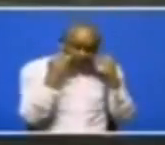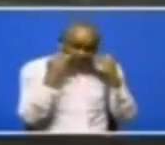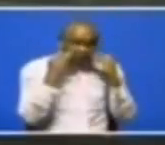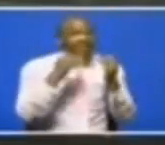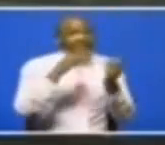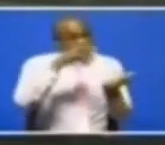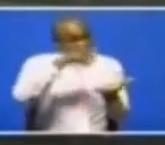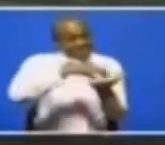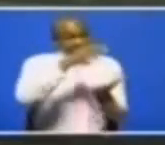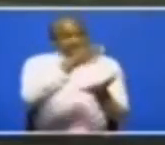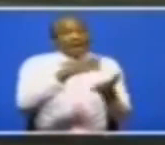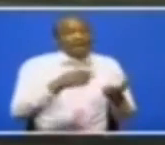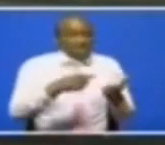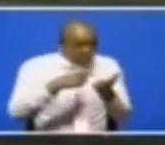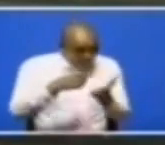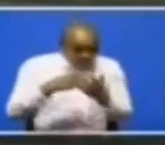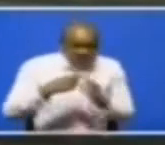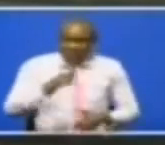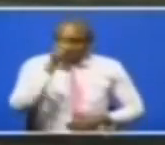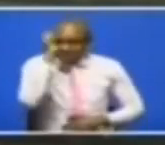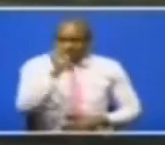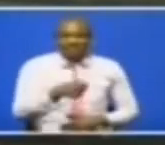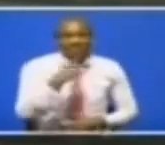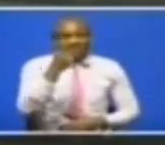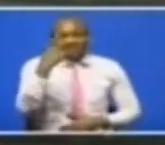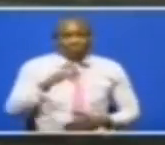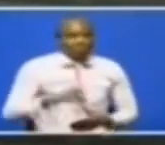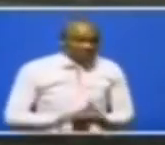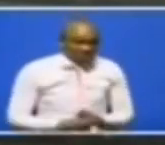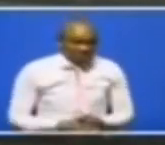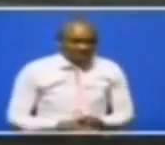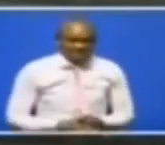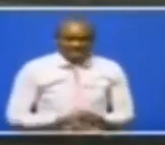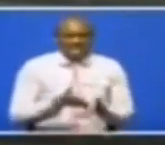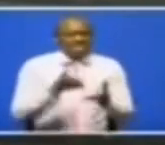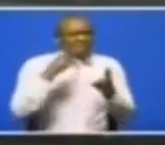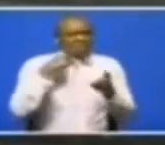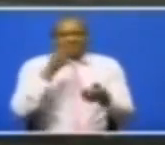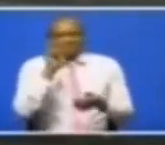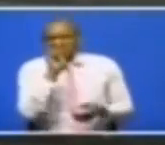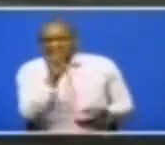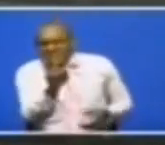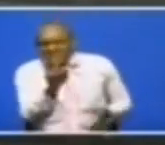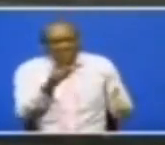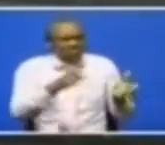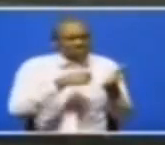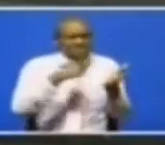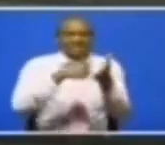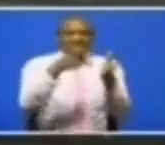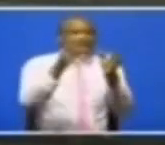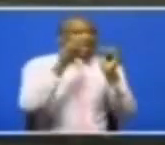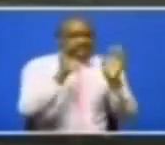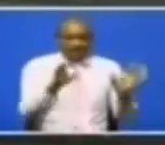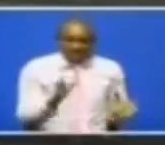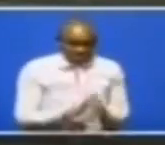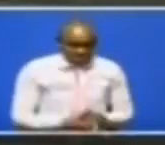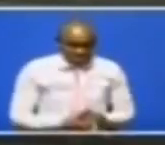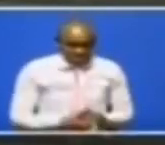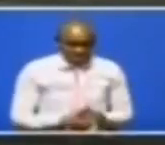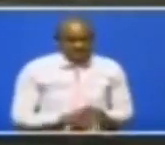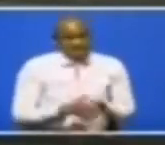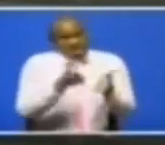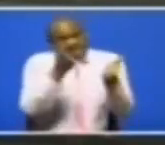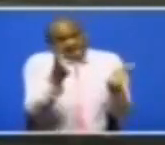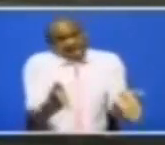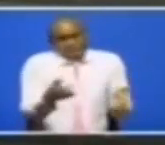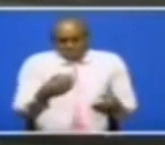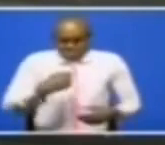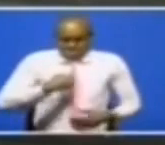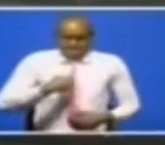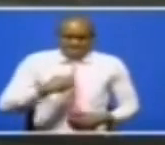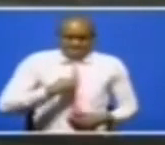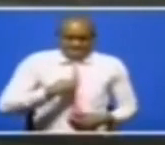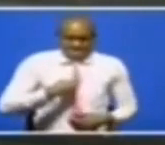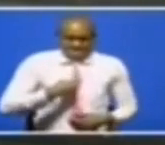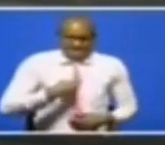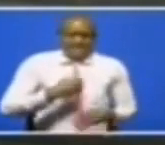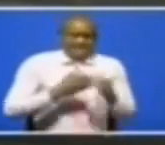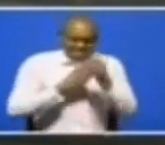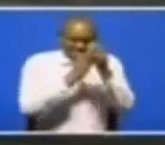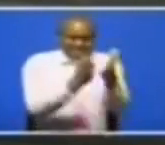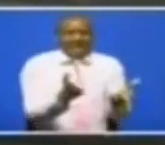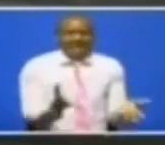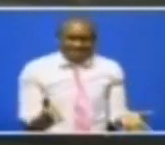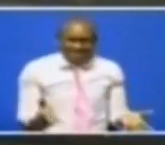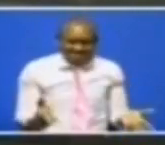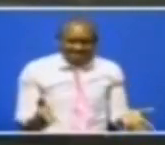na mahakimu wakasema kuwa hakuona dosari yoyote. Sasa nikiwa mimi ni